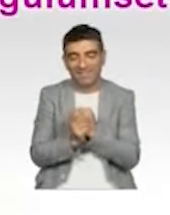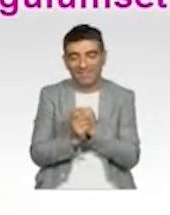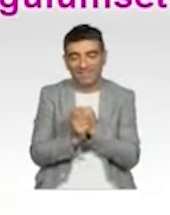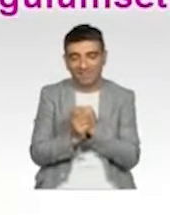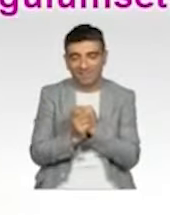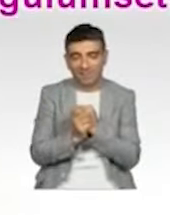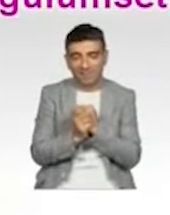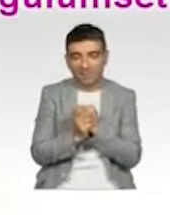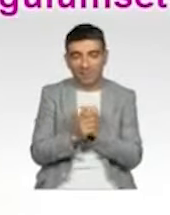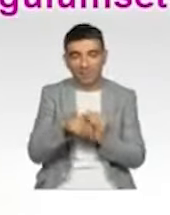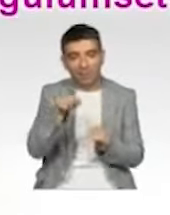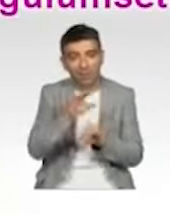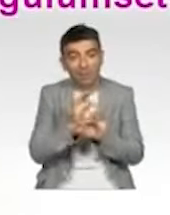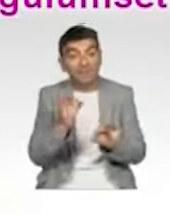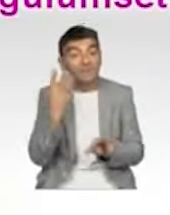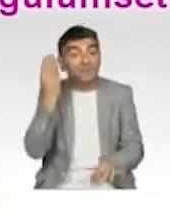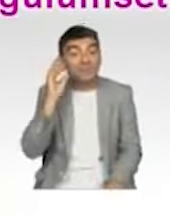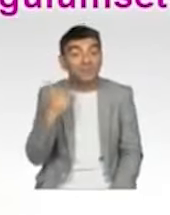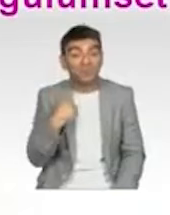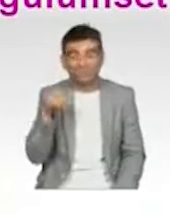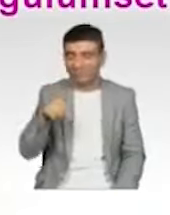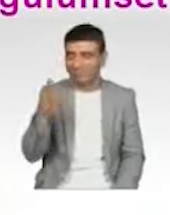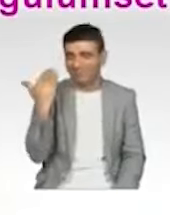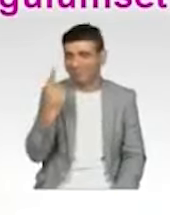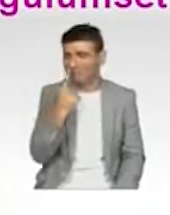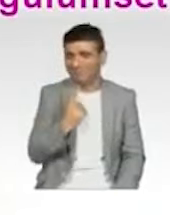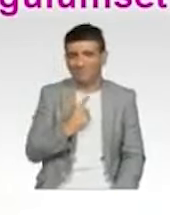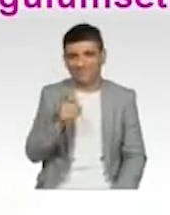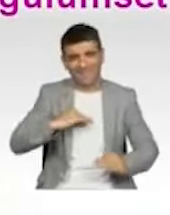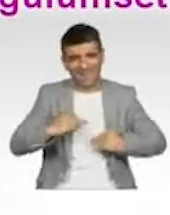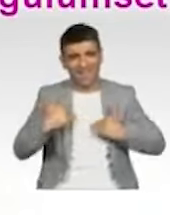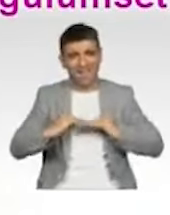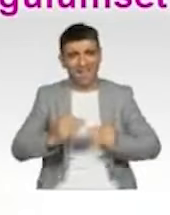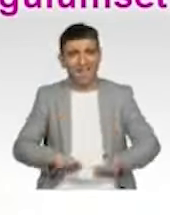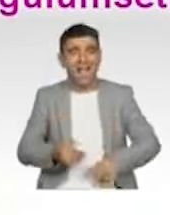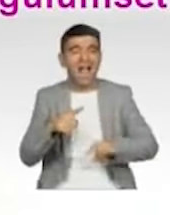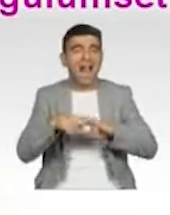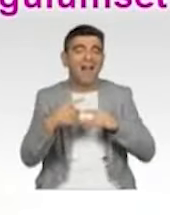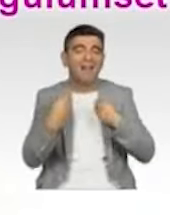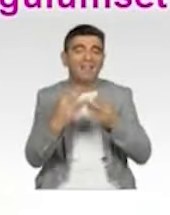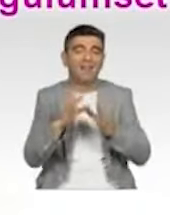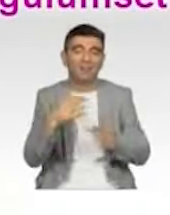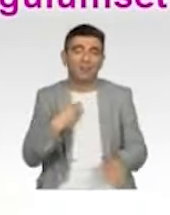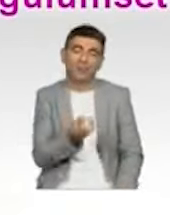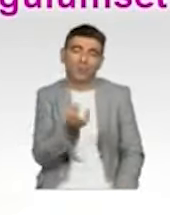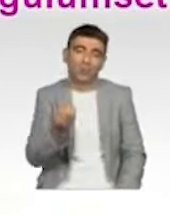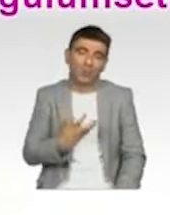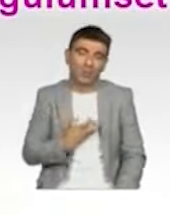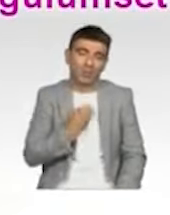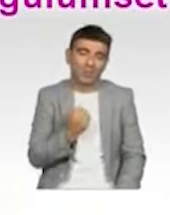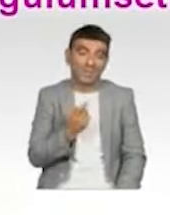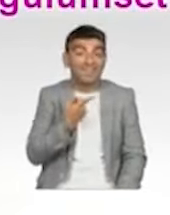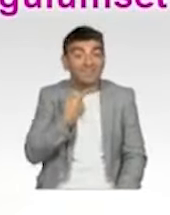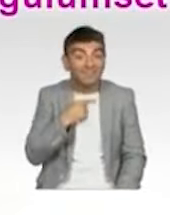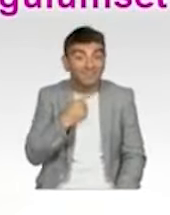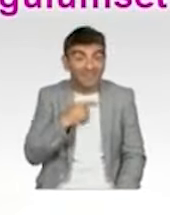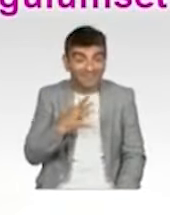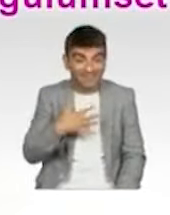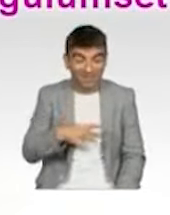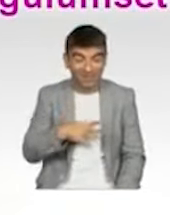yemesi geliyor. Ya onu hiç anlamazdım. Bana diyorlardı ki Ezgi'cim hamileyim. Hakkımı helal etmeyeceğim. Ay çok üzülüyordum. Yani o kadar mı canınız istiyor